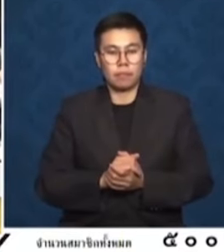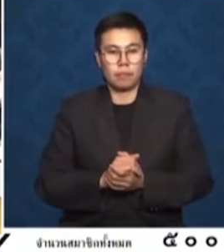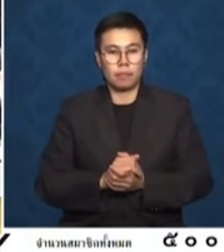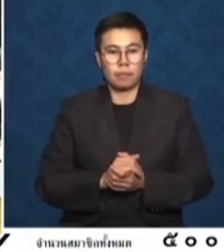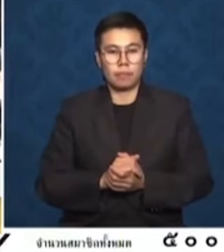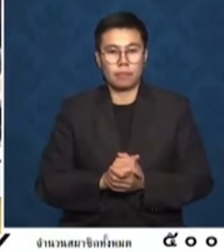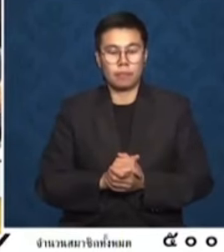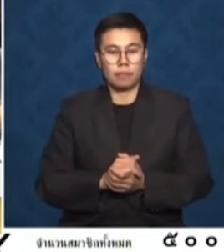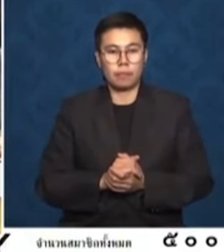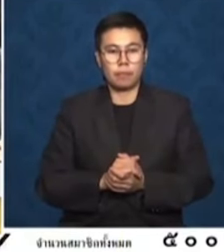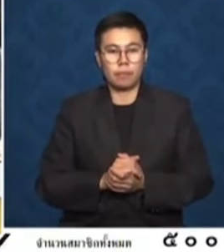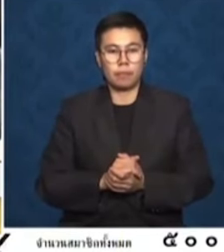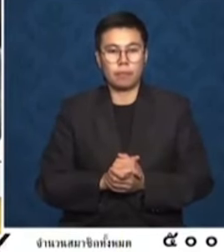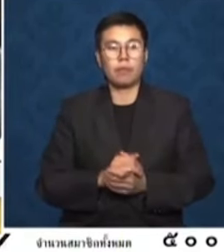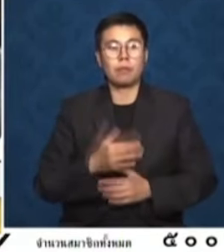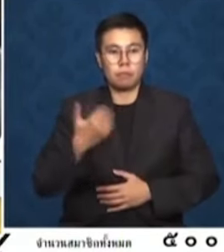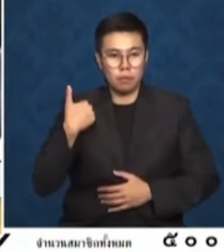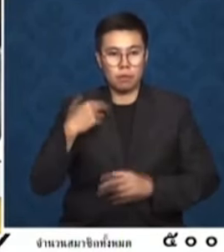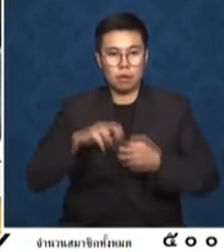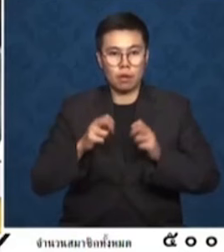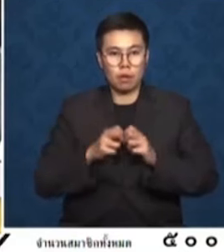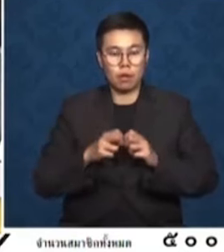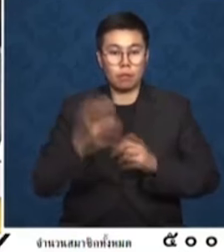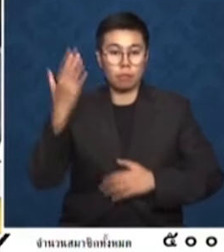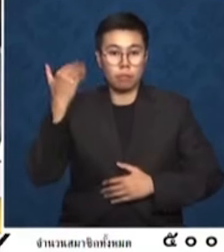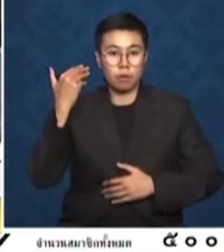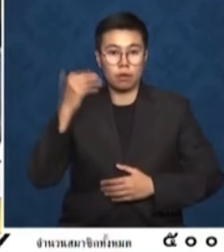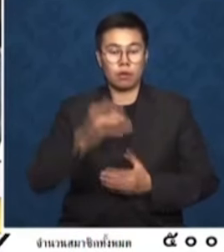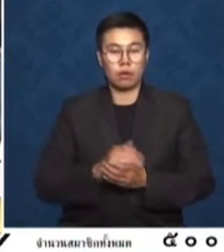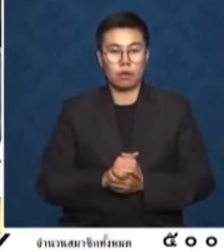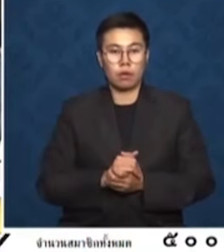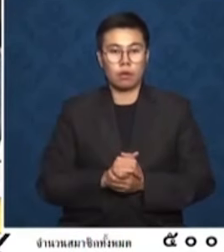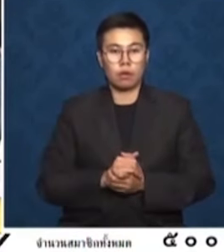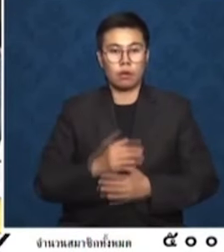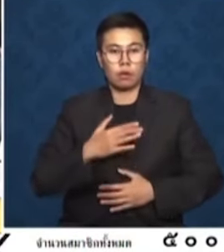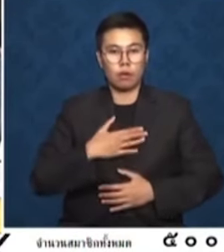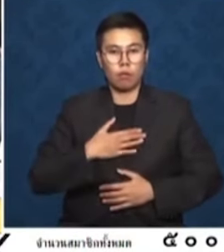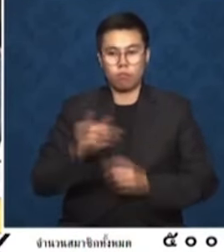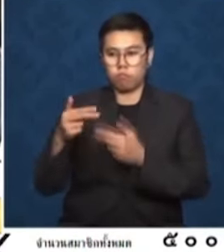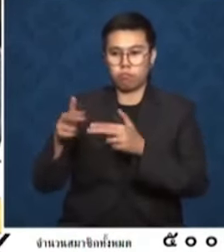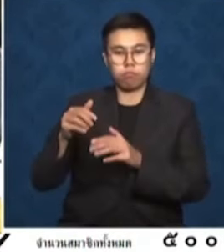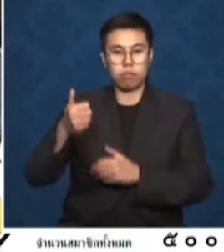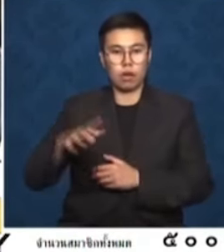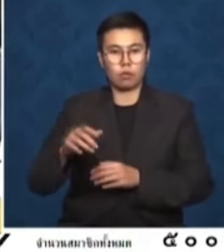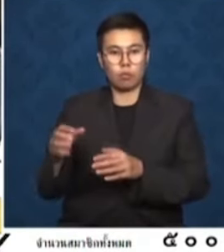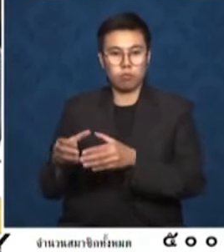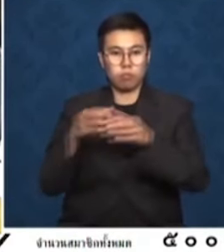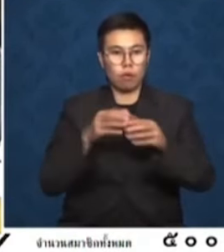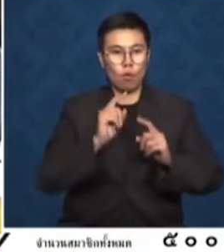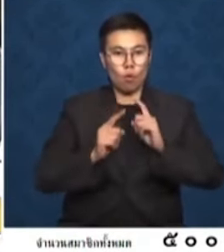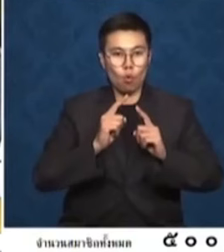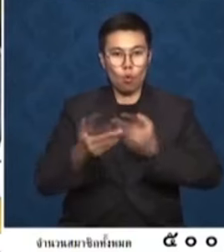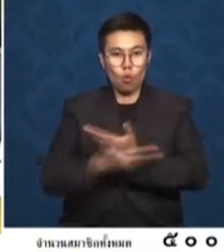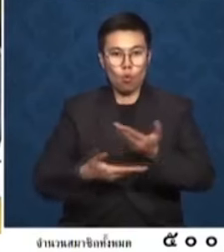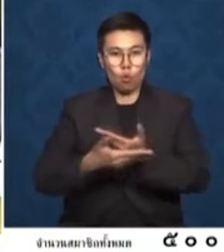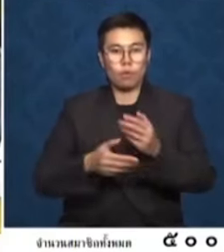ขึ้นครับเหตุการณ์ที่เกิดขึ้นเนี่ยมันเกินกว่าที่เราจะมองข้ามไปได้มันเกินกว่าที่เราจะก้าวข้ามไปได้ครับ